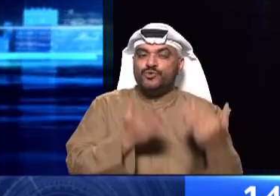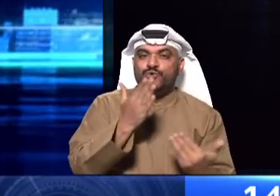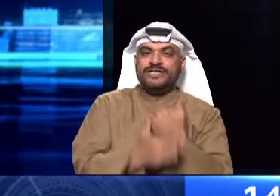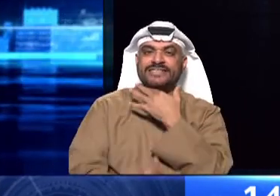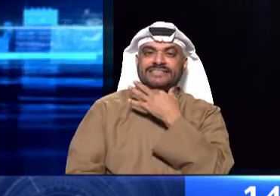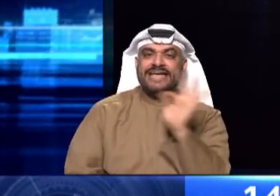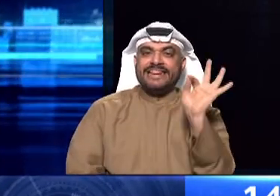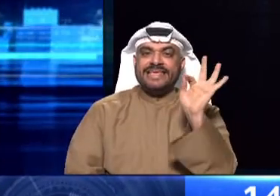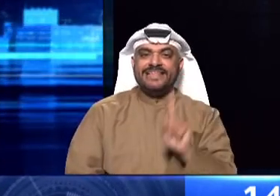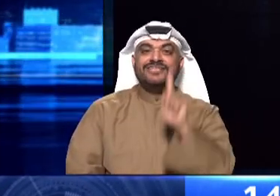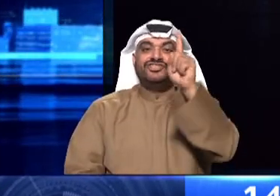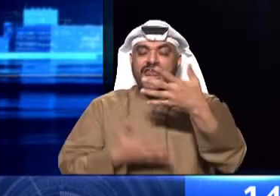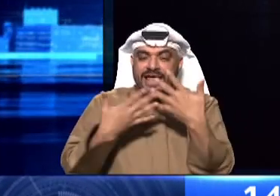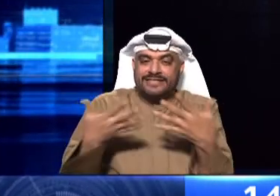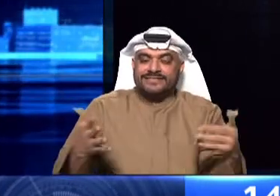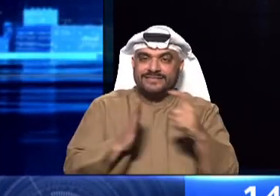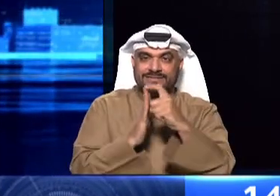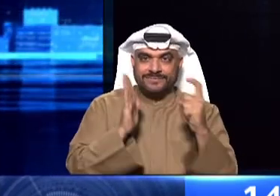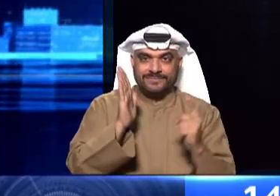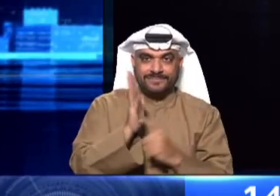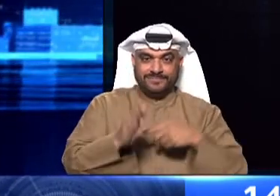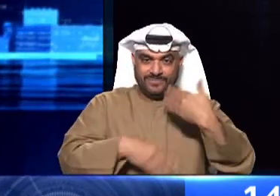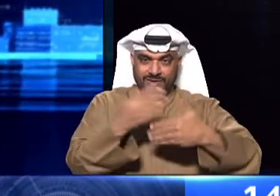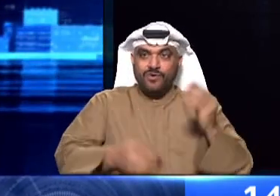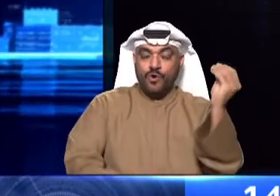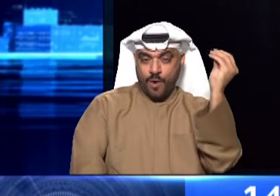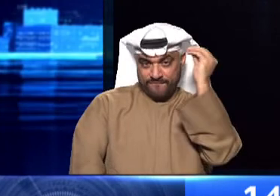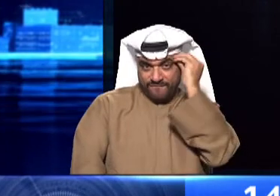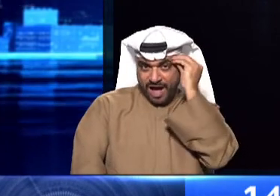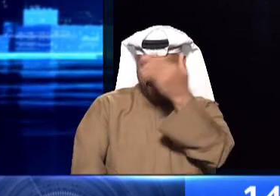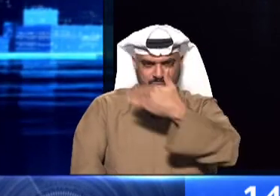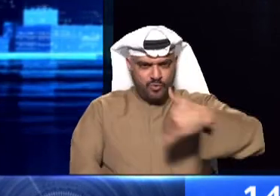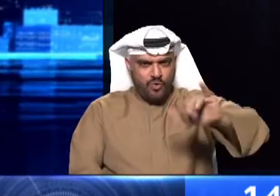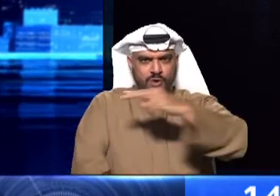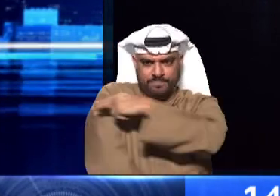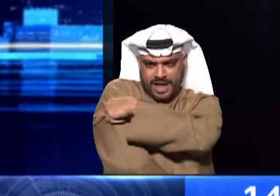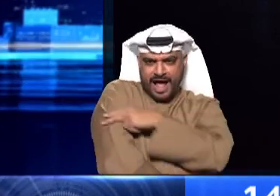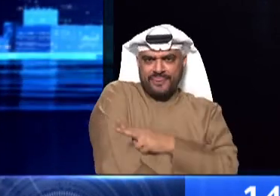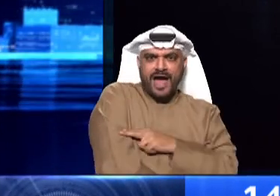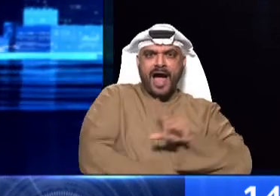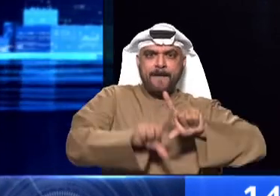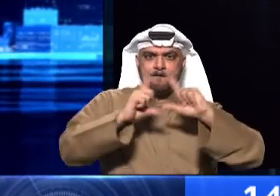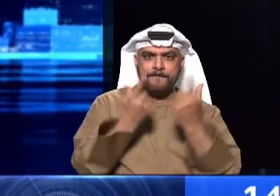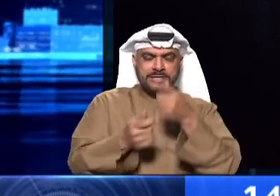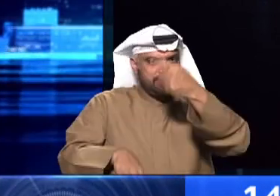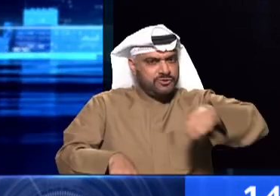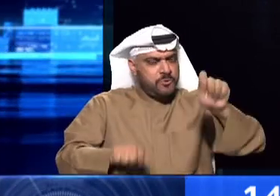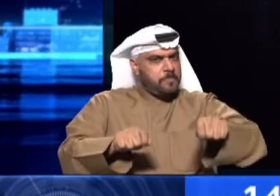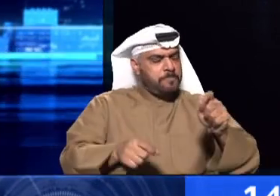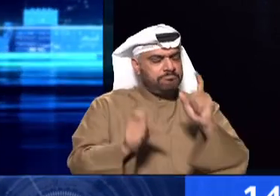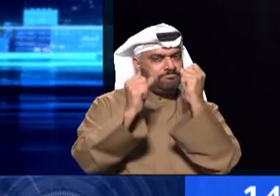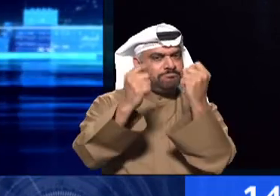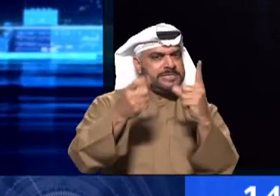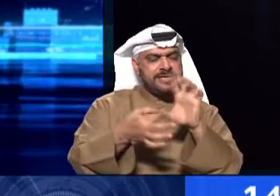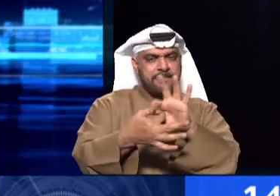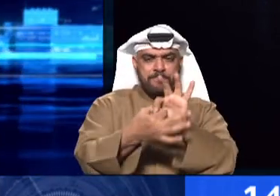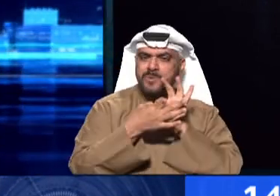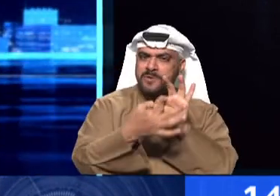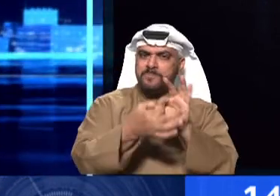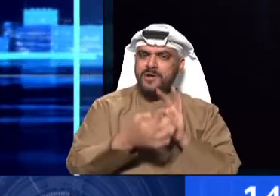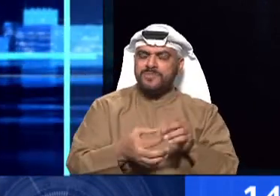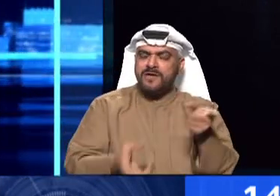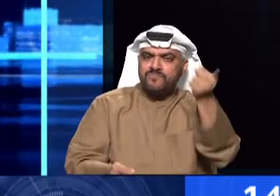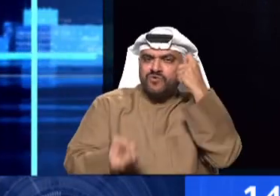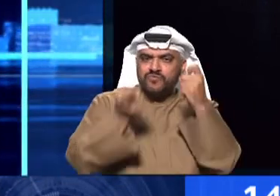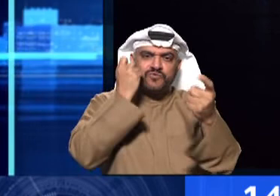بتسهيل بعض القوانين. وأمانة هناك تفهم من الأخوة في أعضاء مجلس الأمة اليوم لمسناه، وتعاون مثمر ينتج